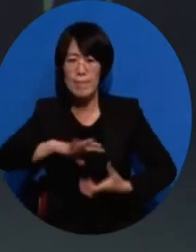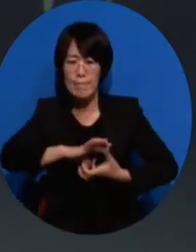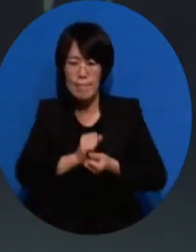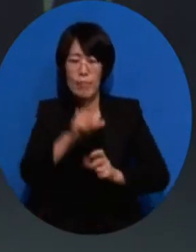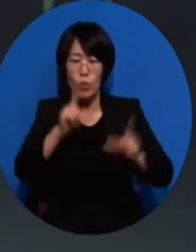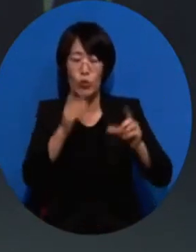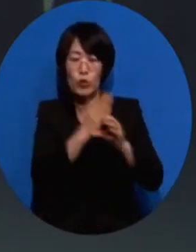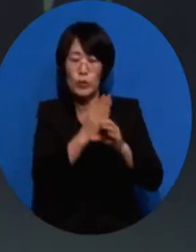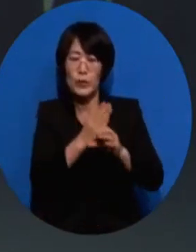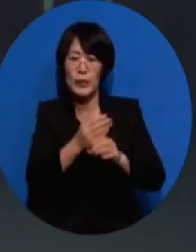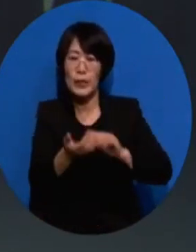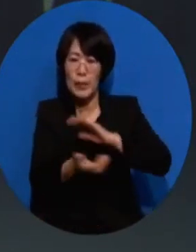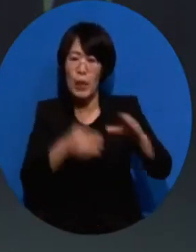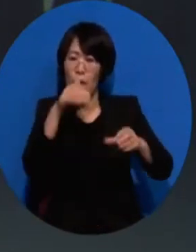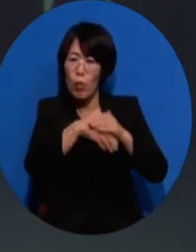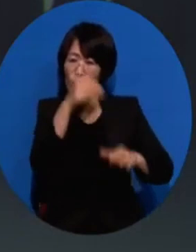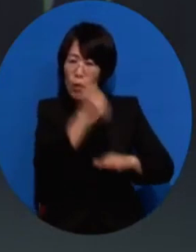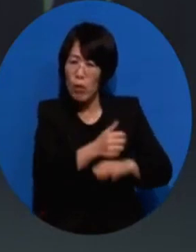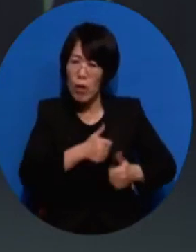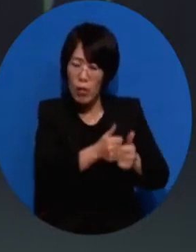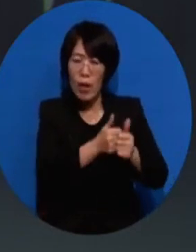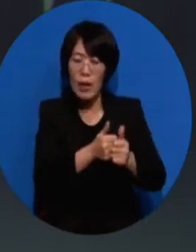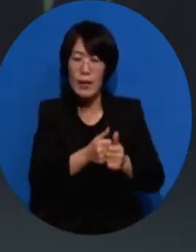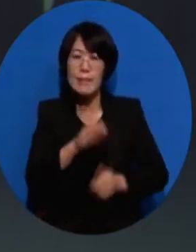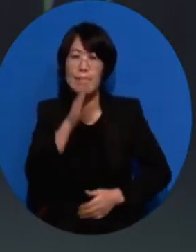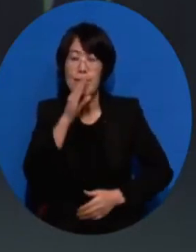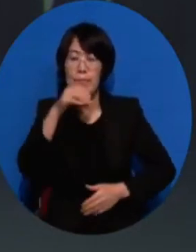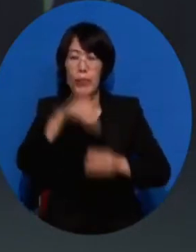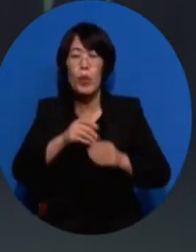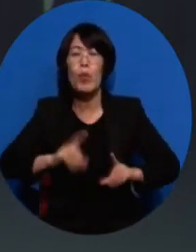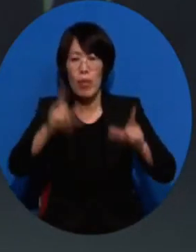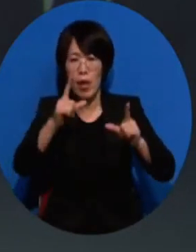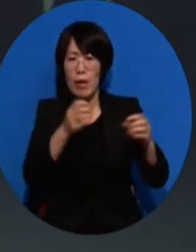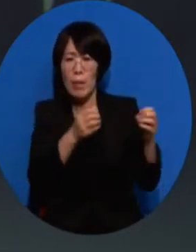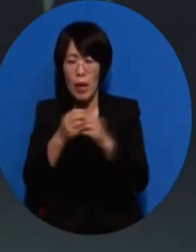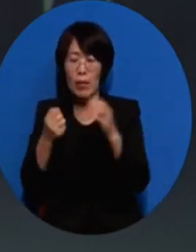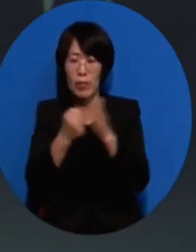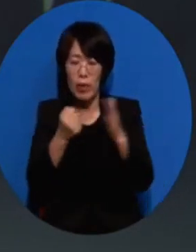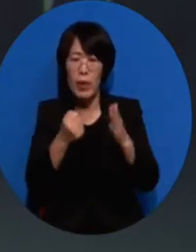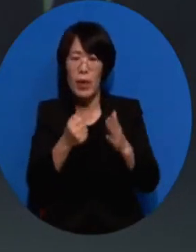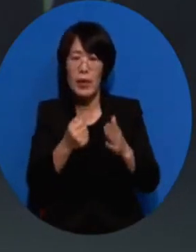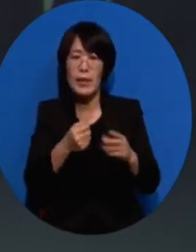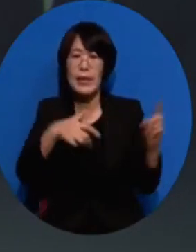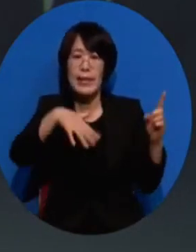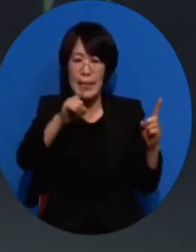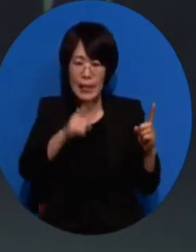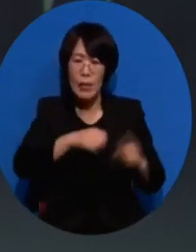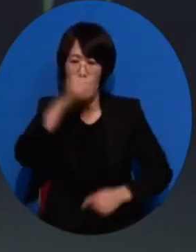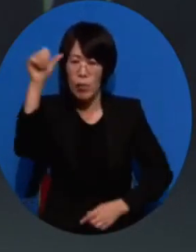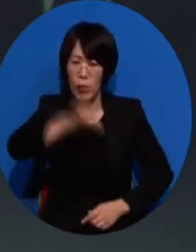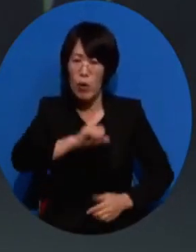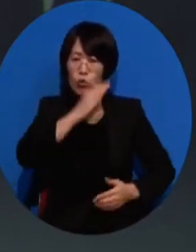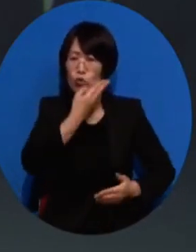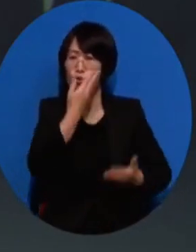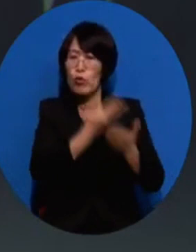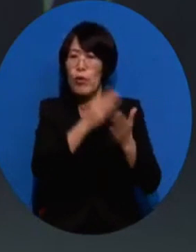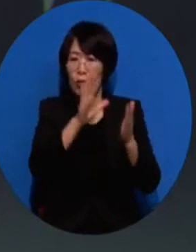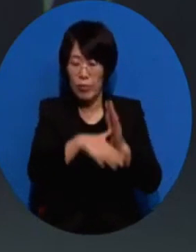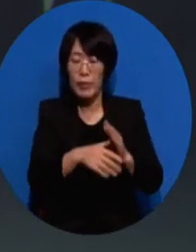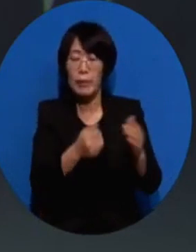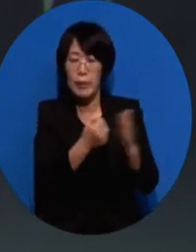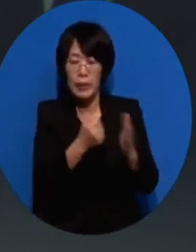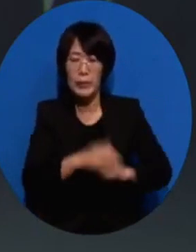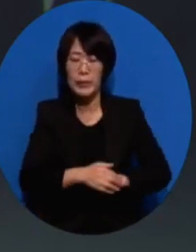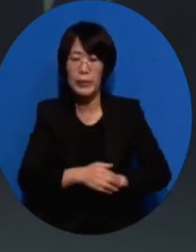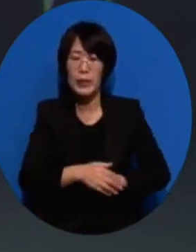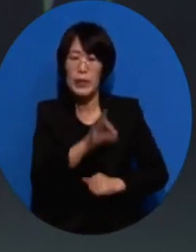있습니다. 사전투표의 흐름이 대선 당일 표심에도 영향을 주는 만큼 1차 승부처로 꼽히는데 여야 각